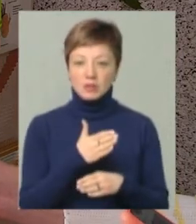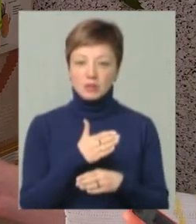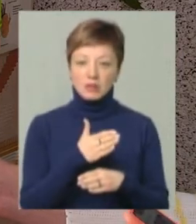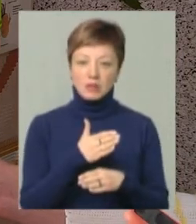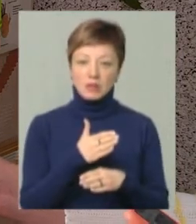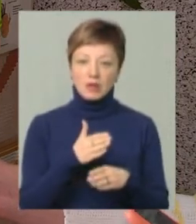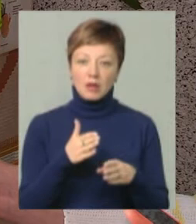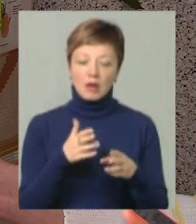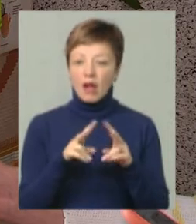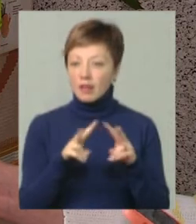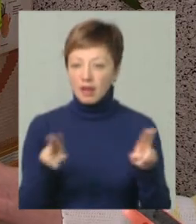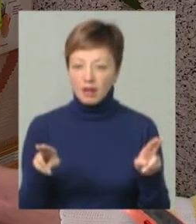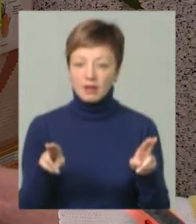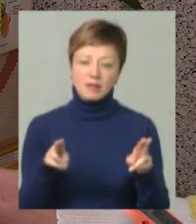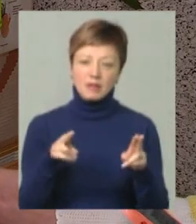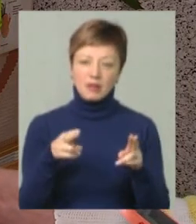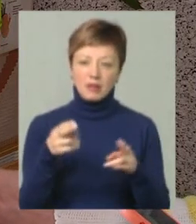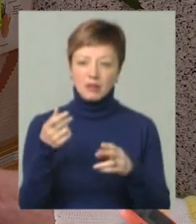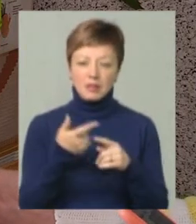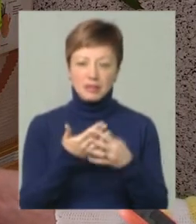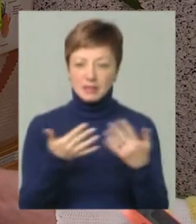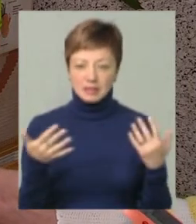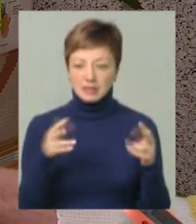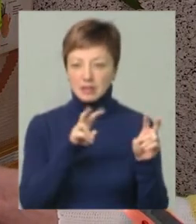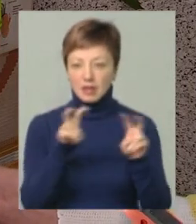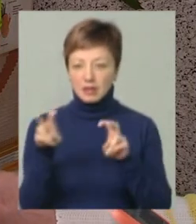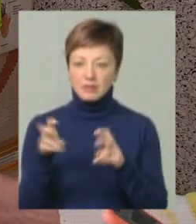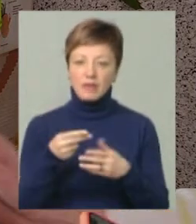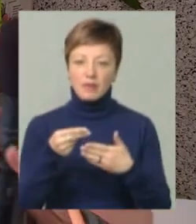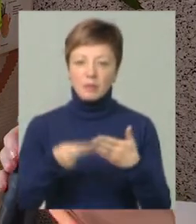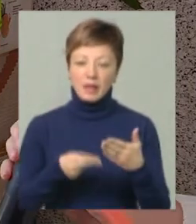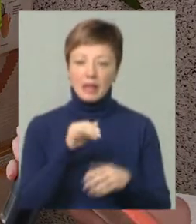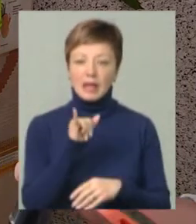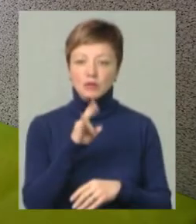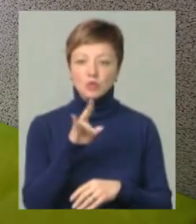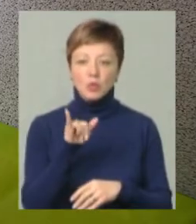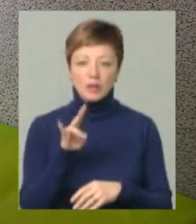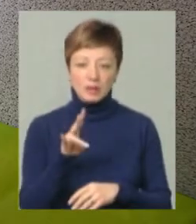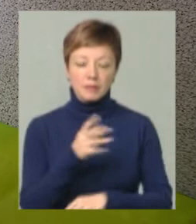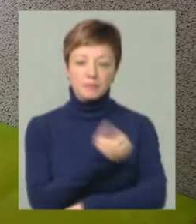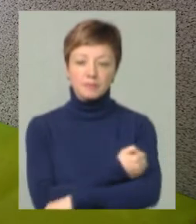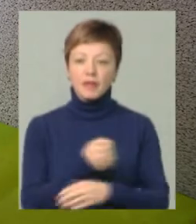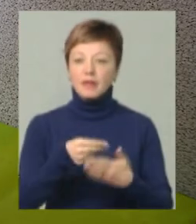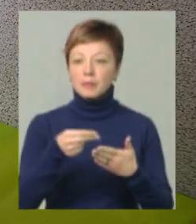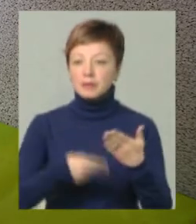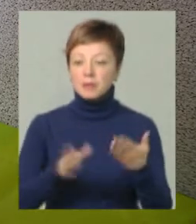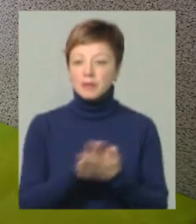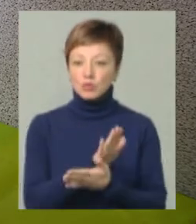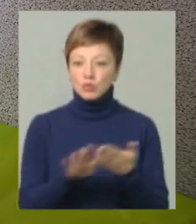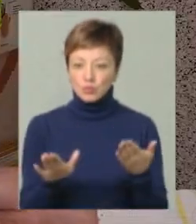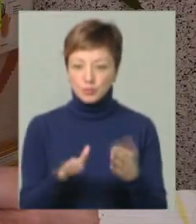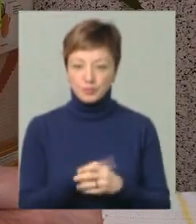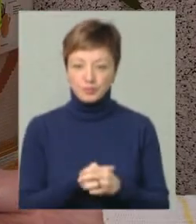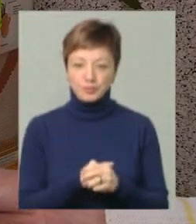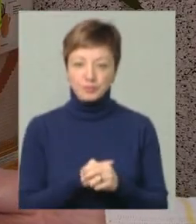картриджах, аналогові інсуліни, геноінженерні інсуліни, всі інсуліни виписуються безкоштовно. Це якраз у межах отих от змін, які прийняв уряд,